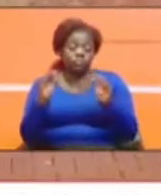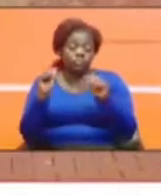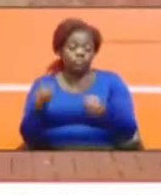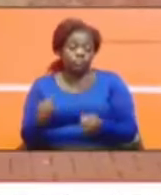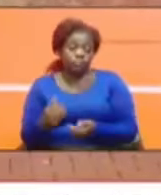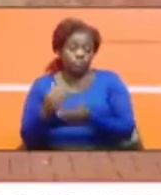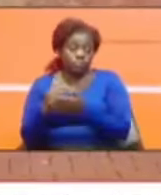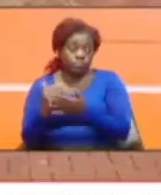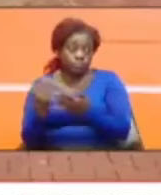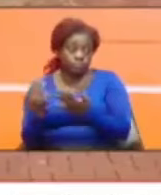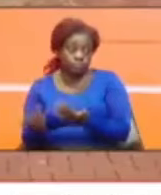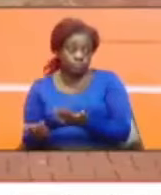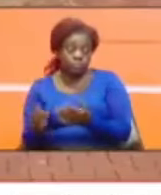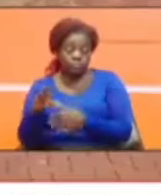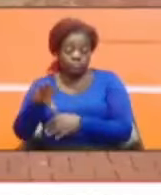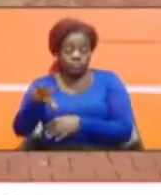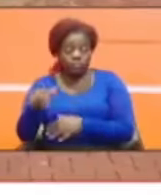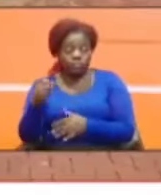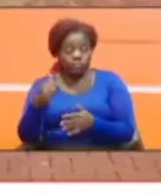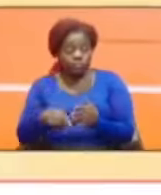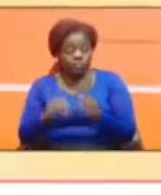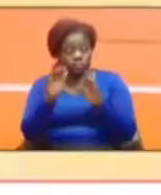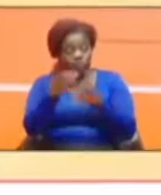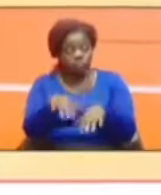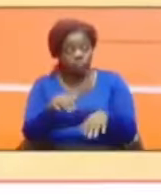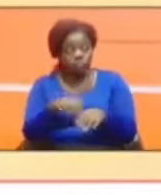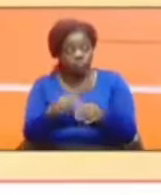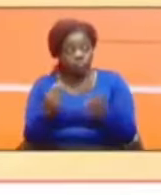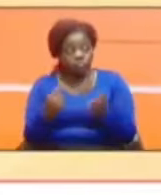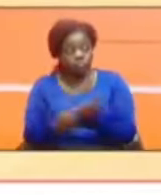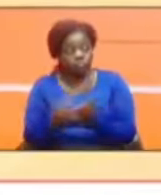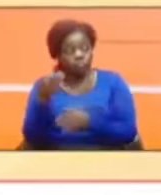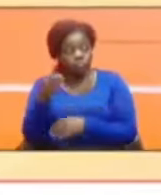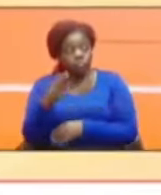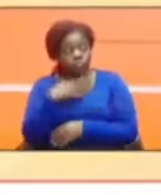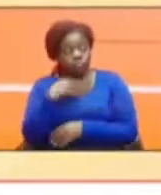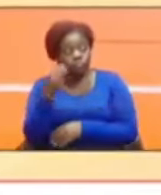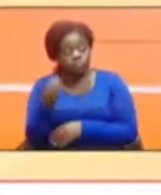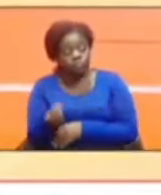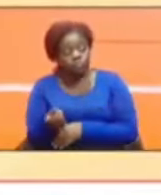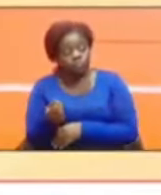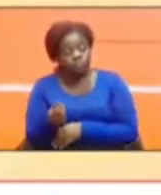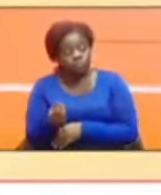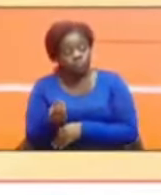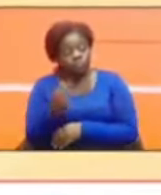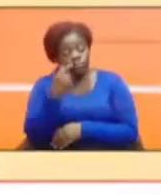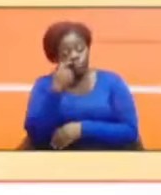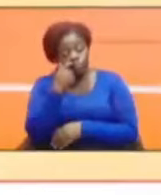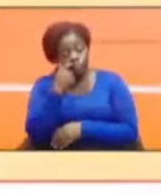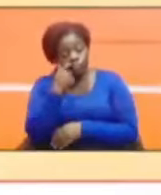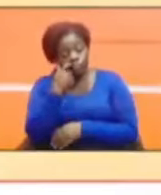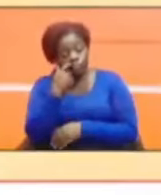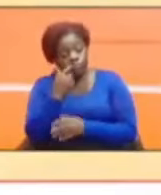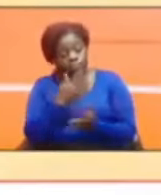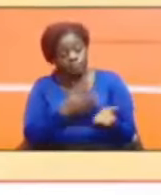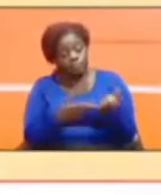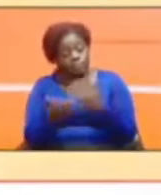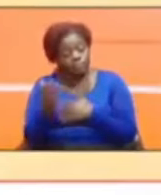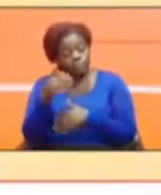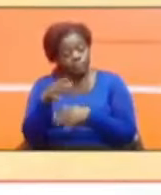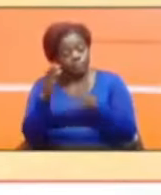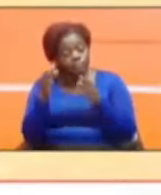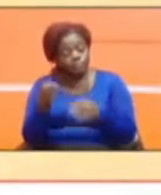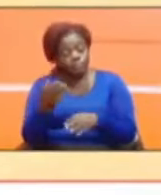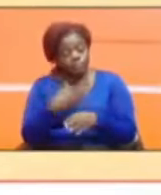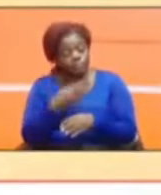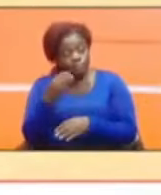obayamba mu sekita yaffe ya agriculture mu Uganda. Bw'obanga wetaaga ssente ez'okubanga otwala ebintu byebweru